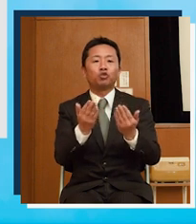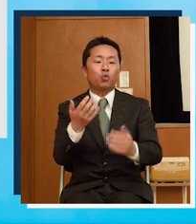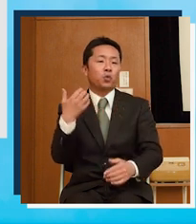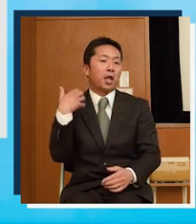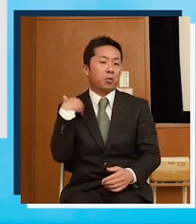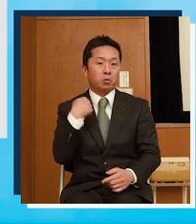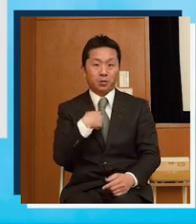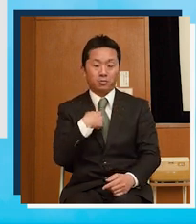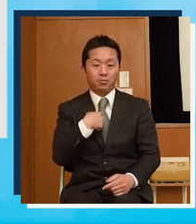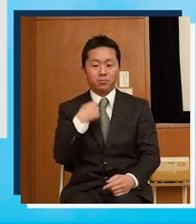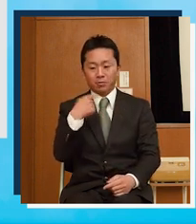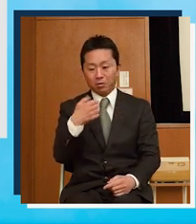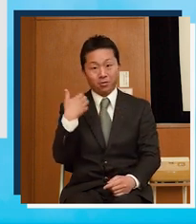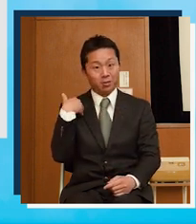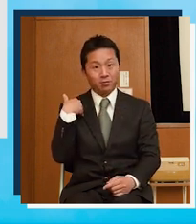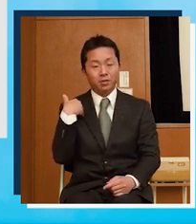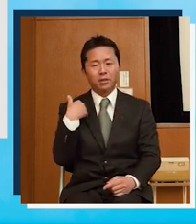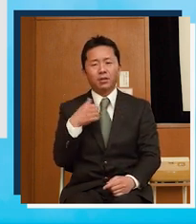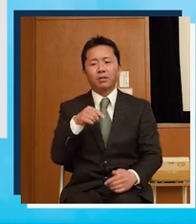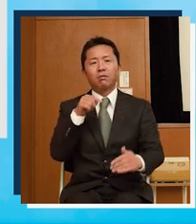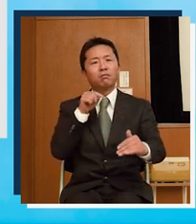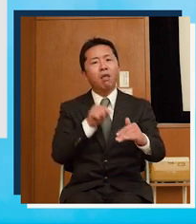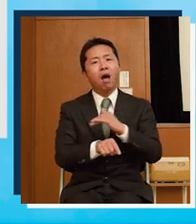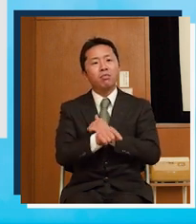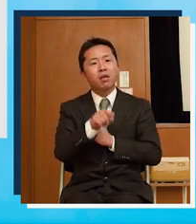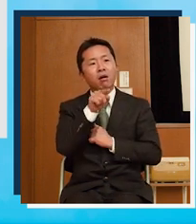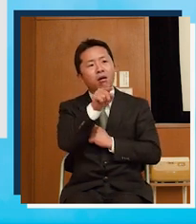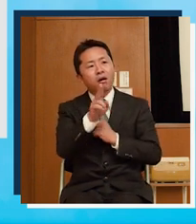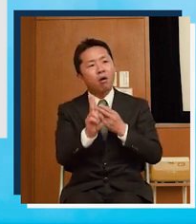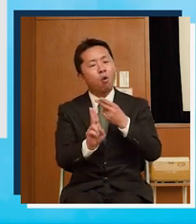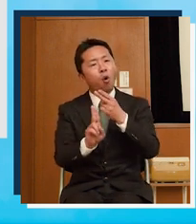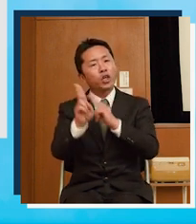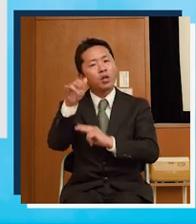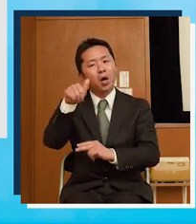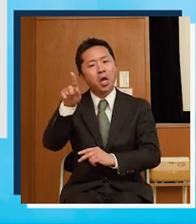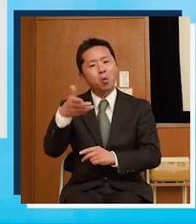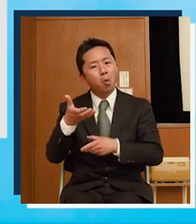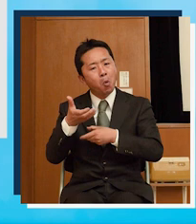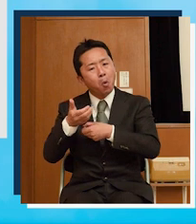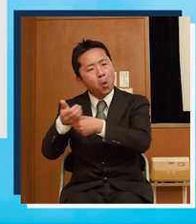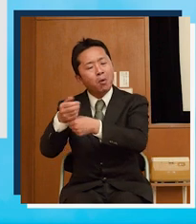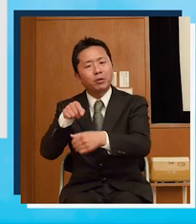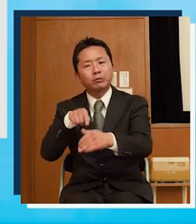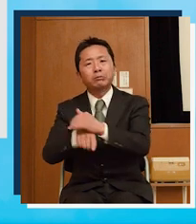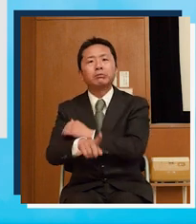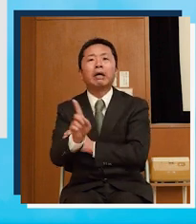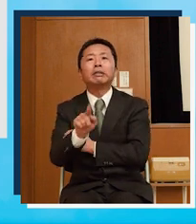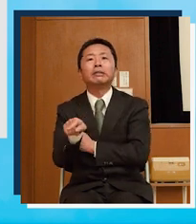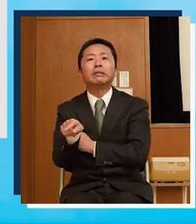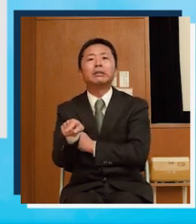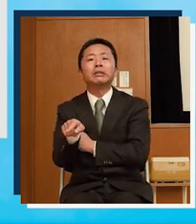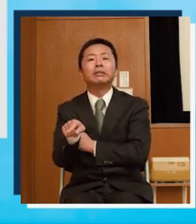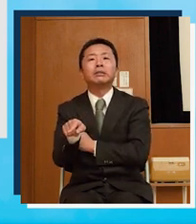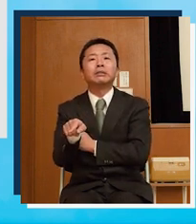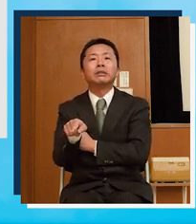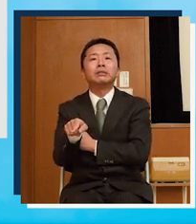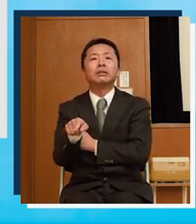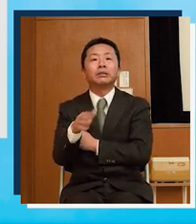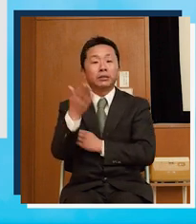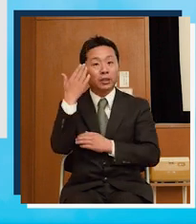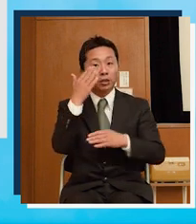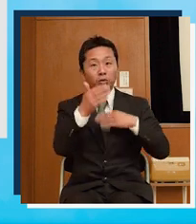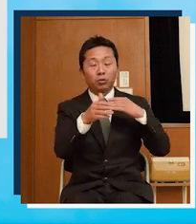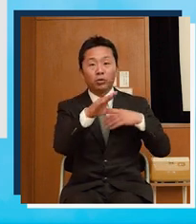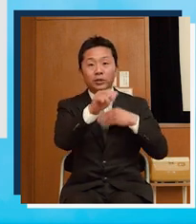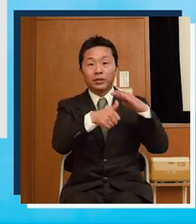でそんなお前がなぜですねこの沖縄辺のこにこだわるのかあの辺のこのこだわりというのはあの今先ほど知事の方